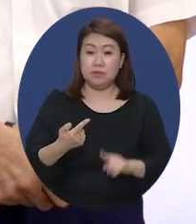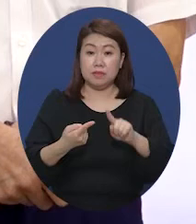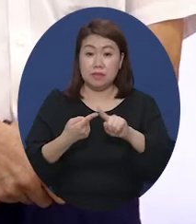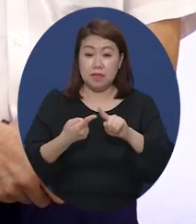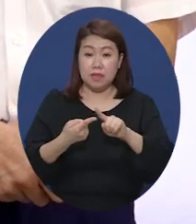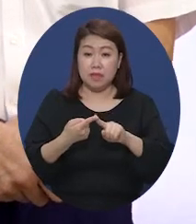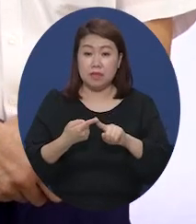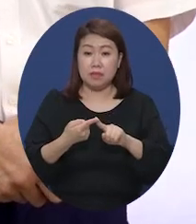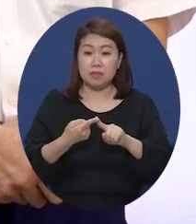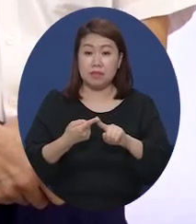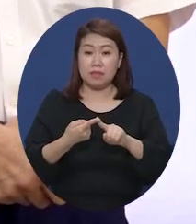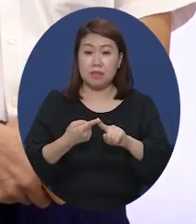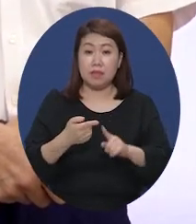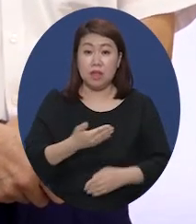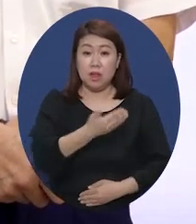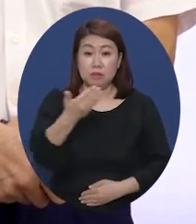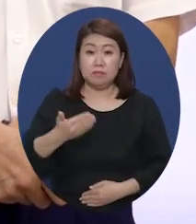넘어가겠습니다.